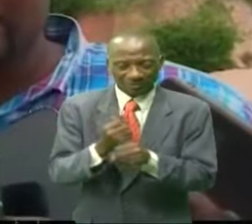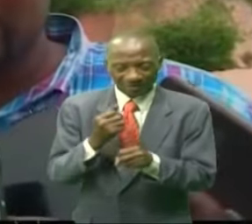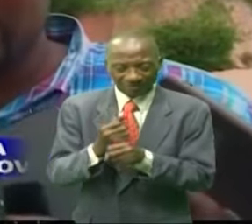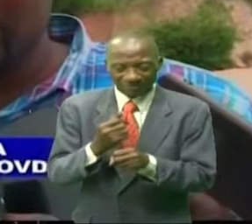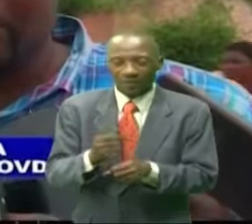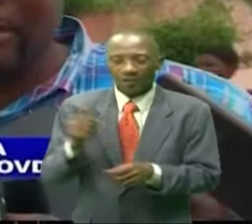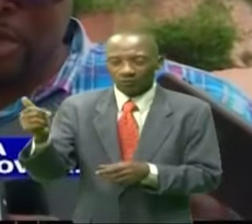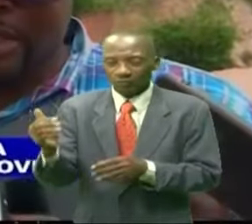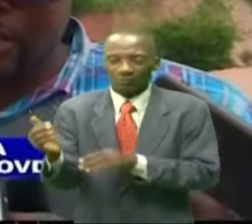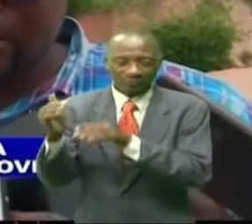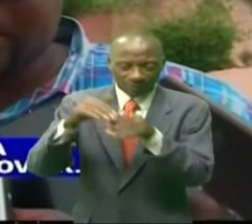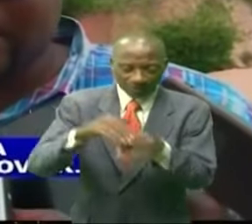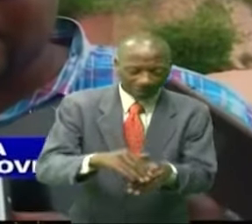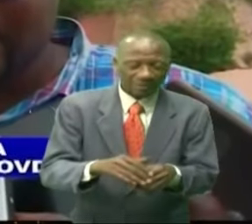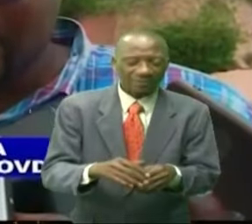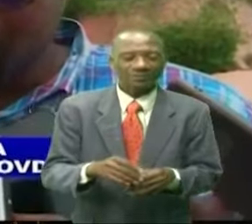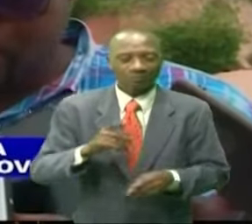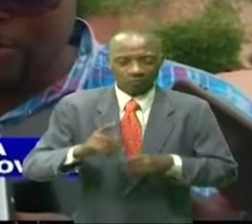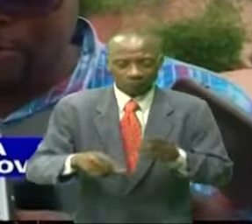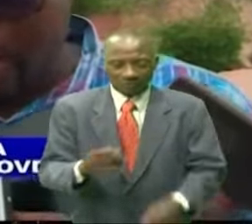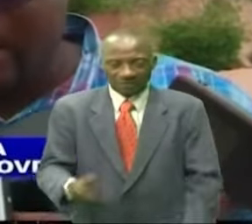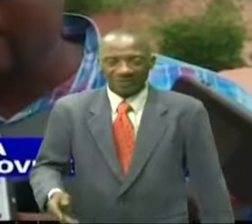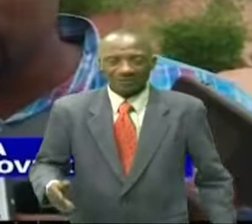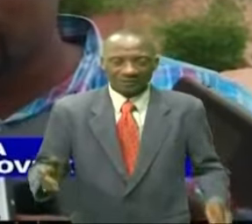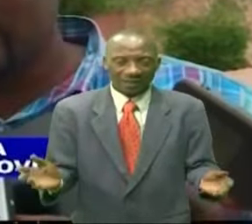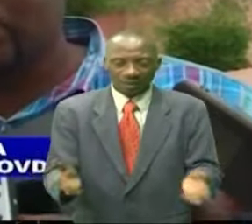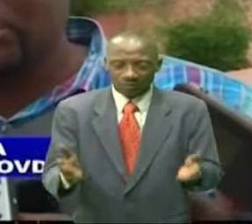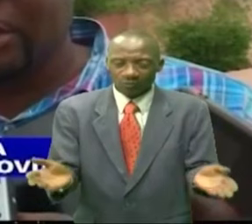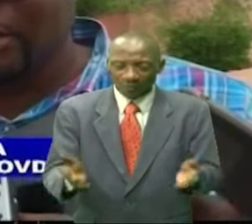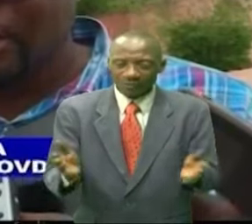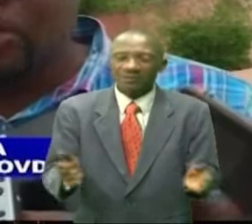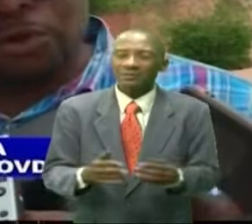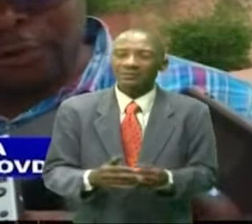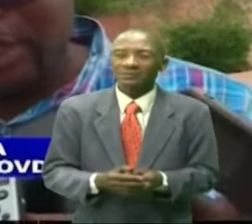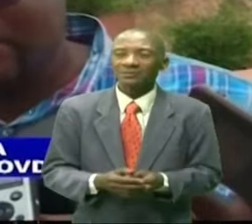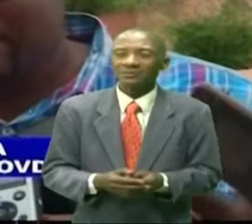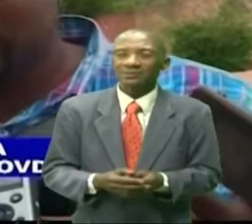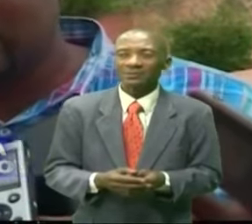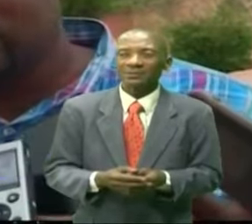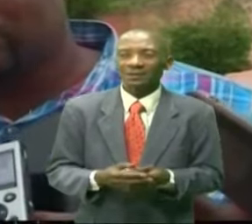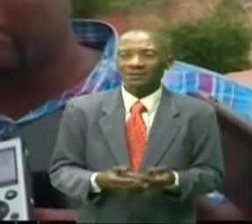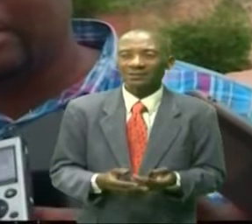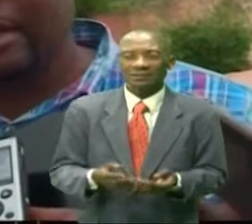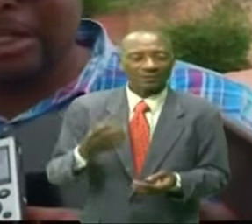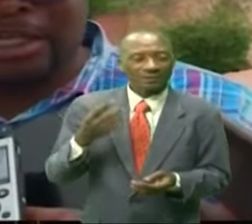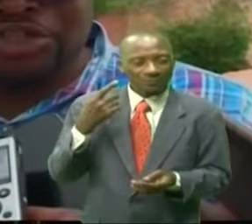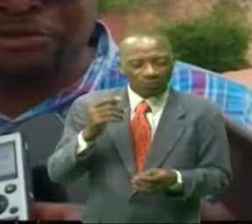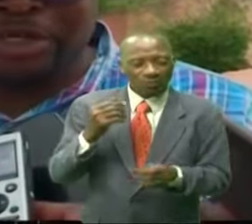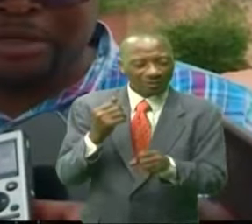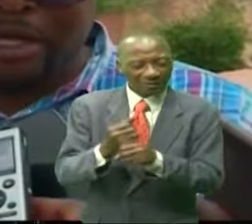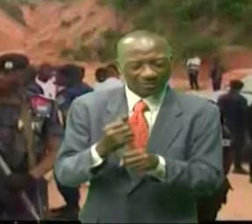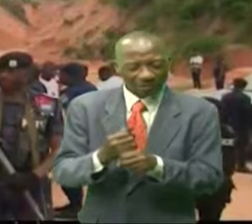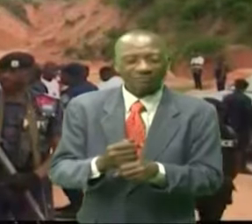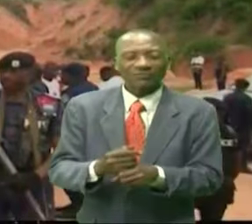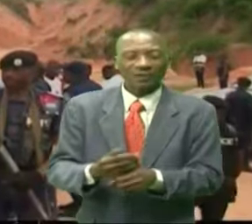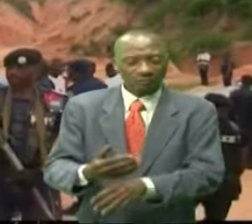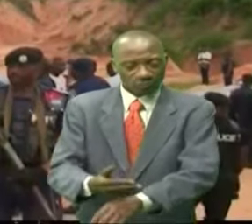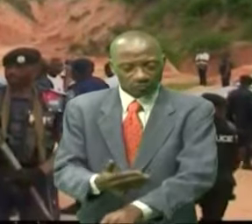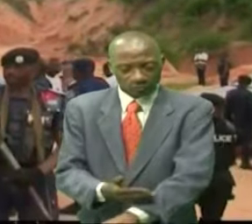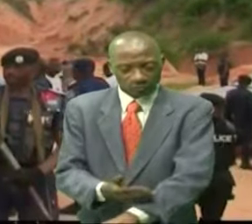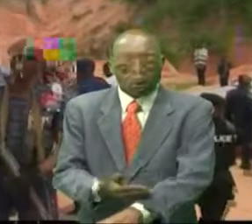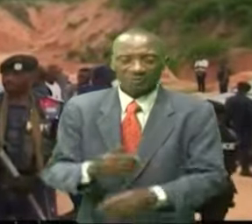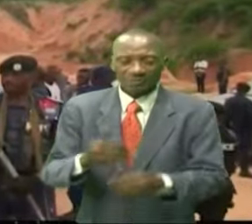va permettre que la province du Kasaï oriental puisse voir les ouvrages sous financement du trésor public être achevés, mais